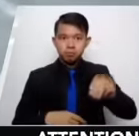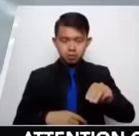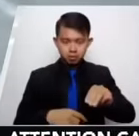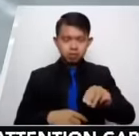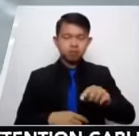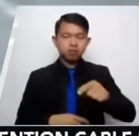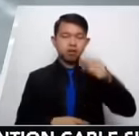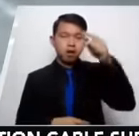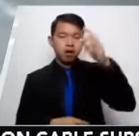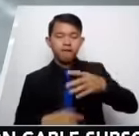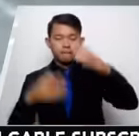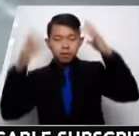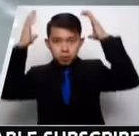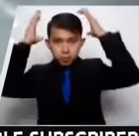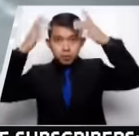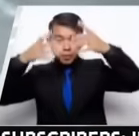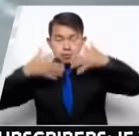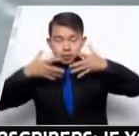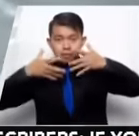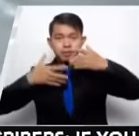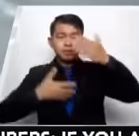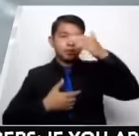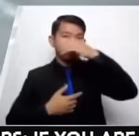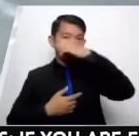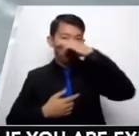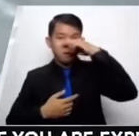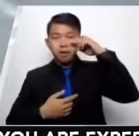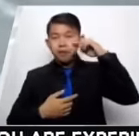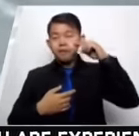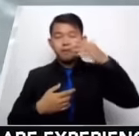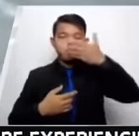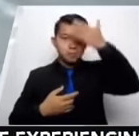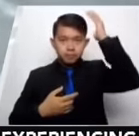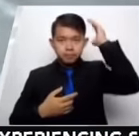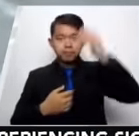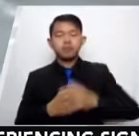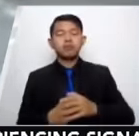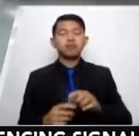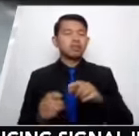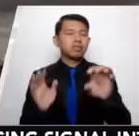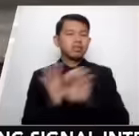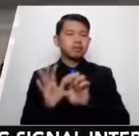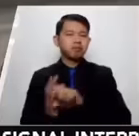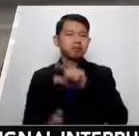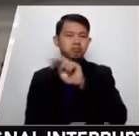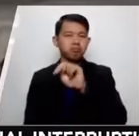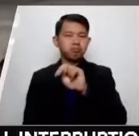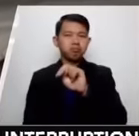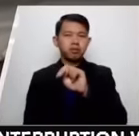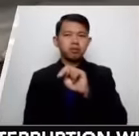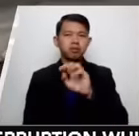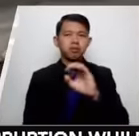gamitin. Tulad na lamang na ipinapatupad sa isang lungsod sa Negros Occidental.